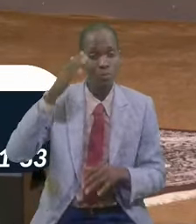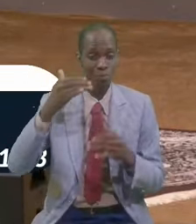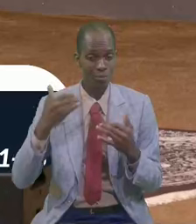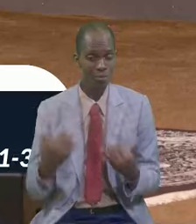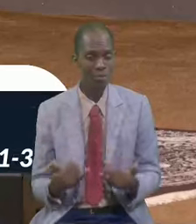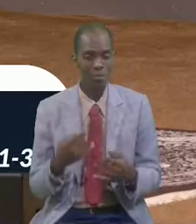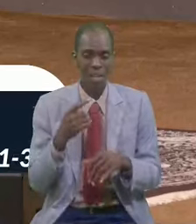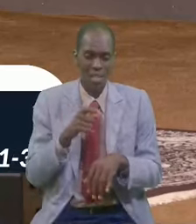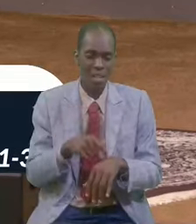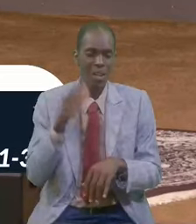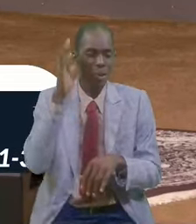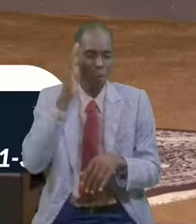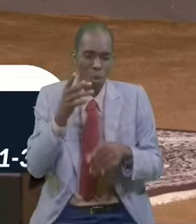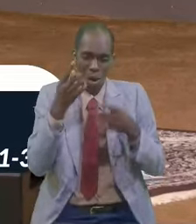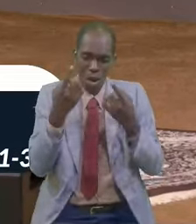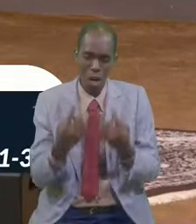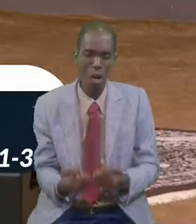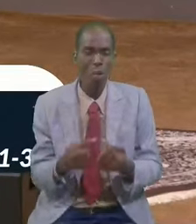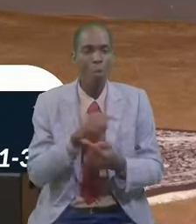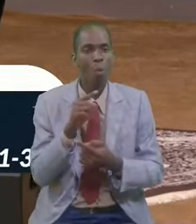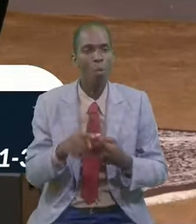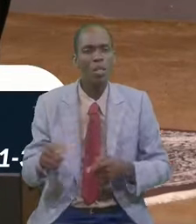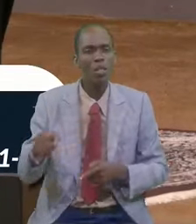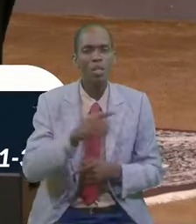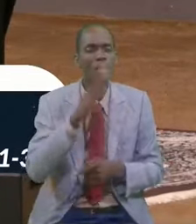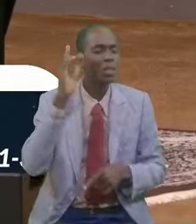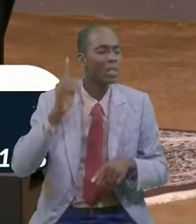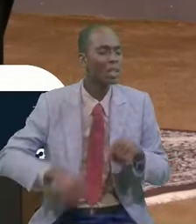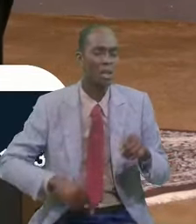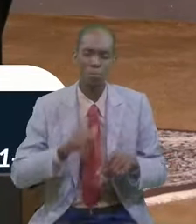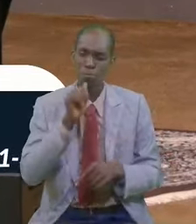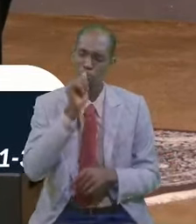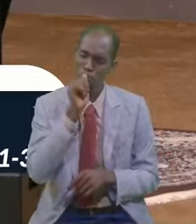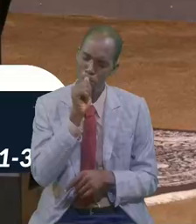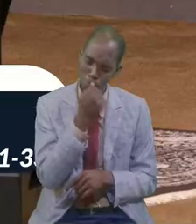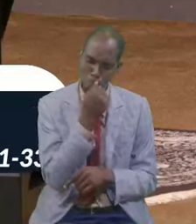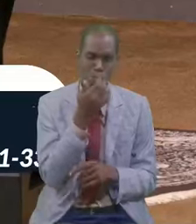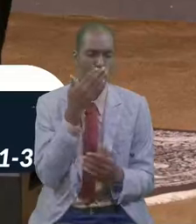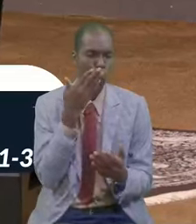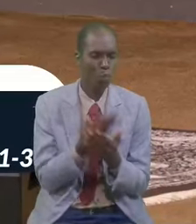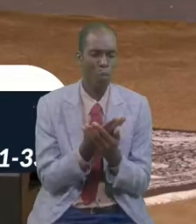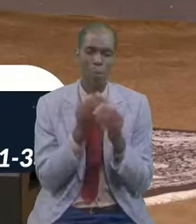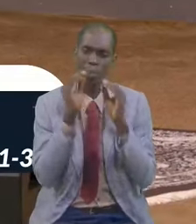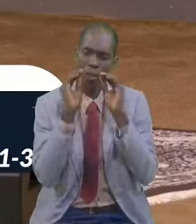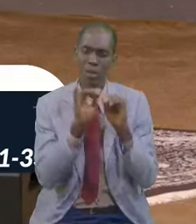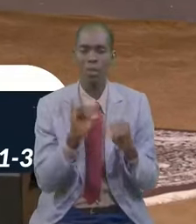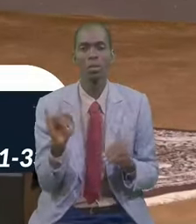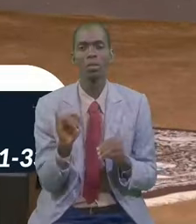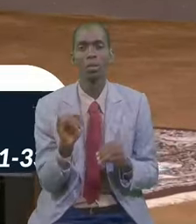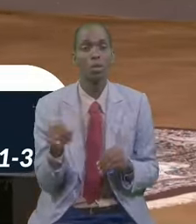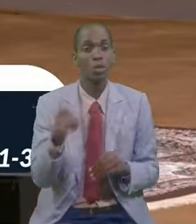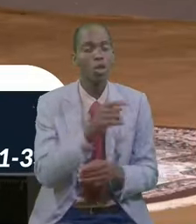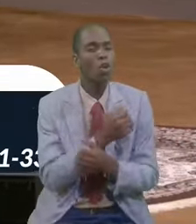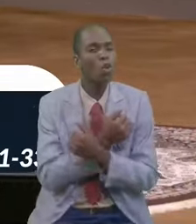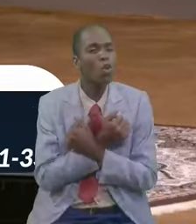temps maintenant. Car il viendra un temps où les hommes ne supporteront pas la saine doctrine.